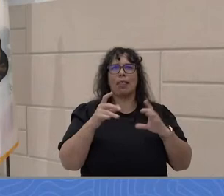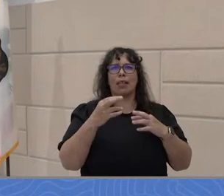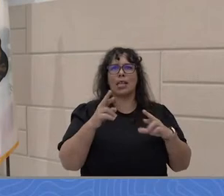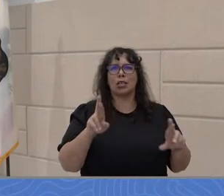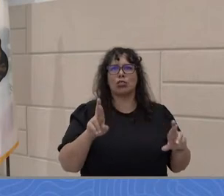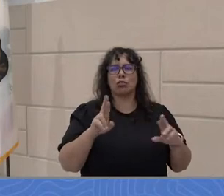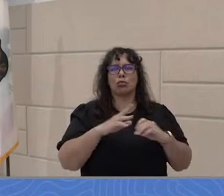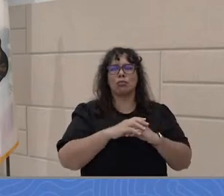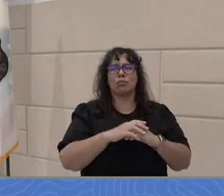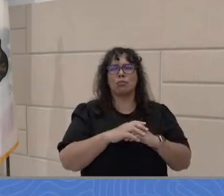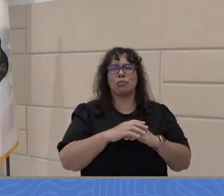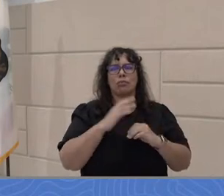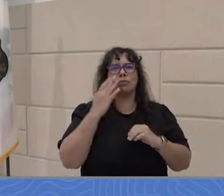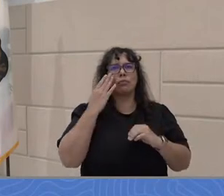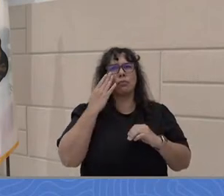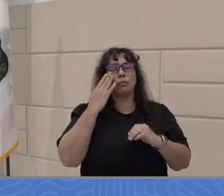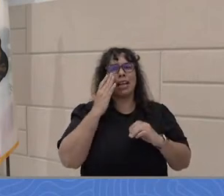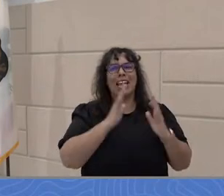សិស្ស